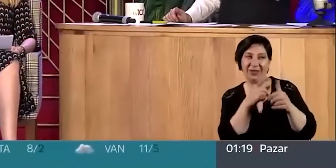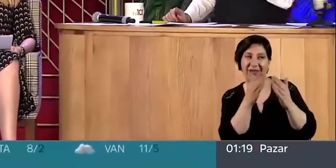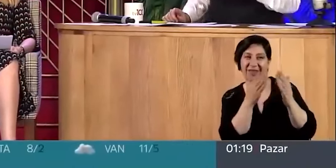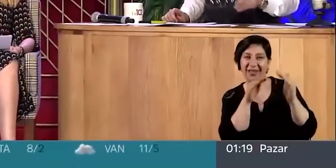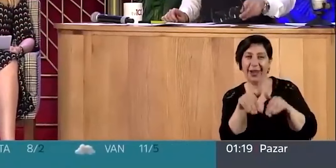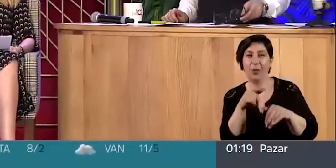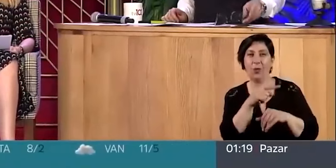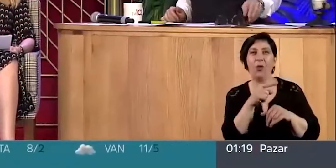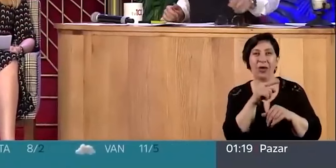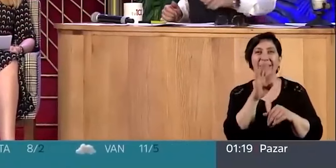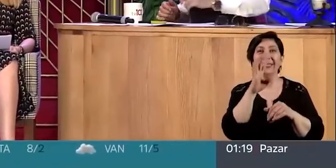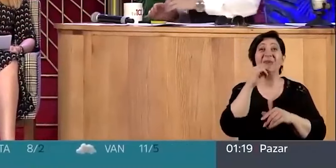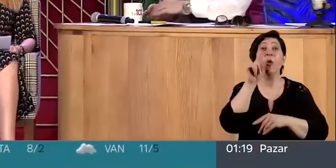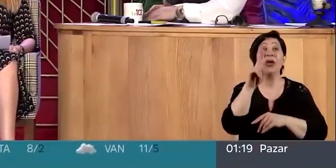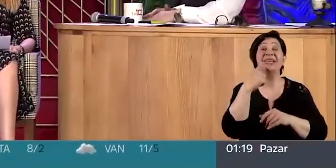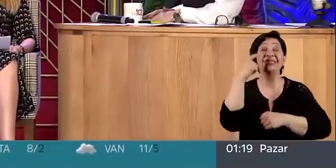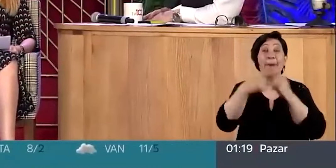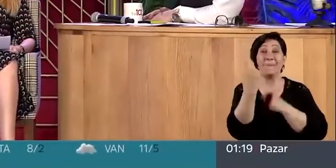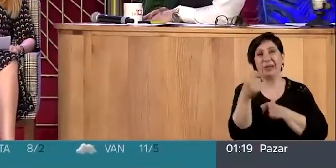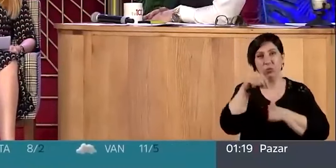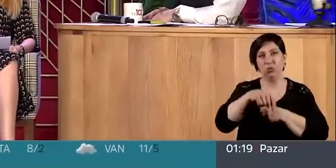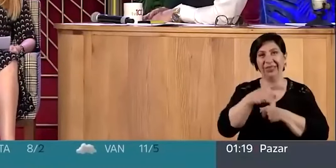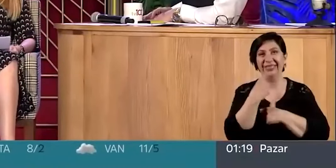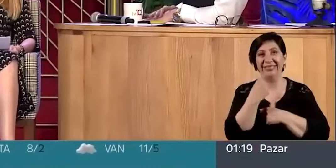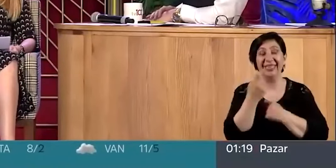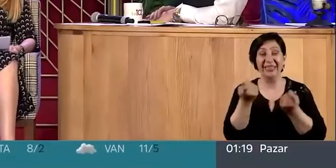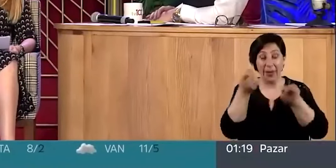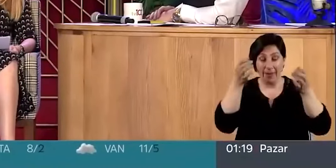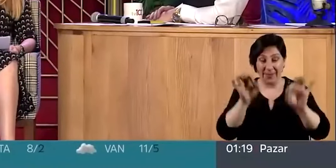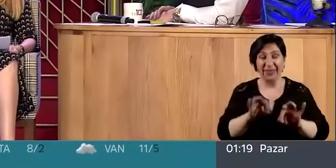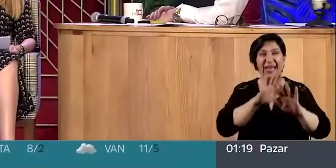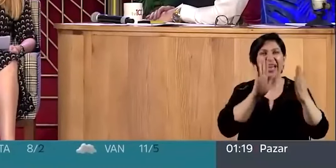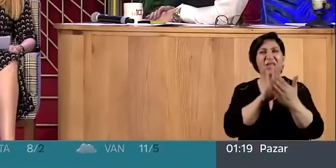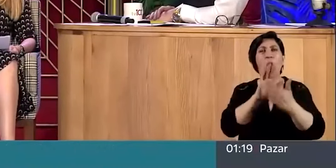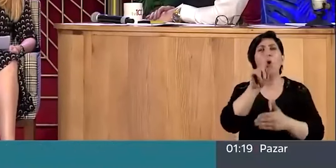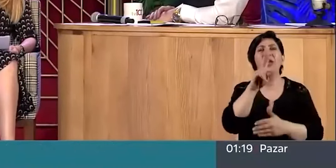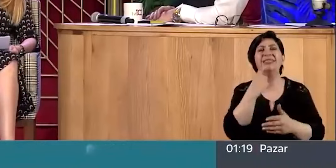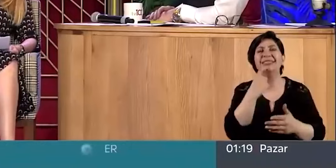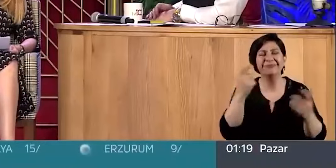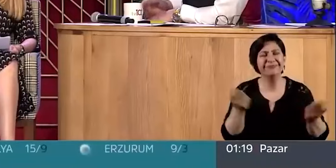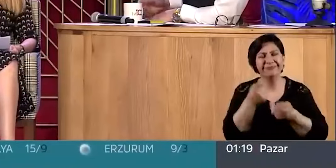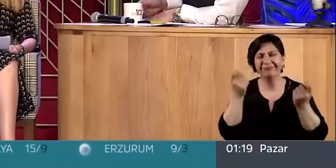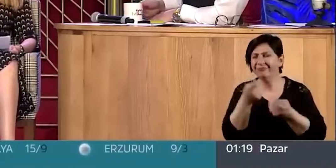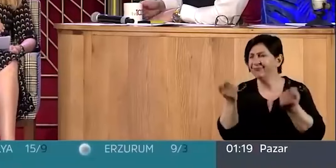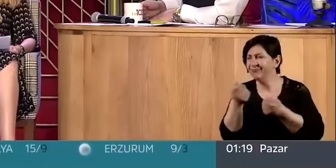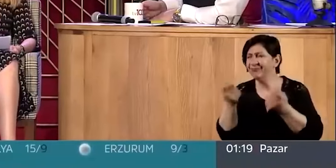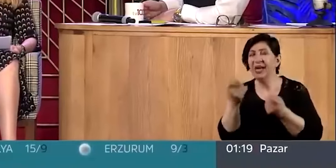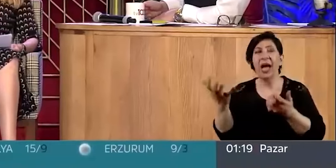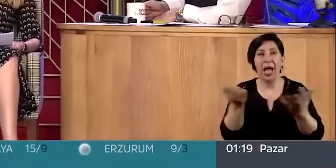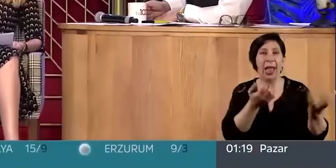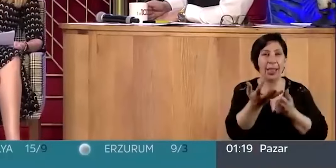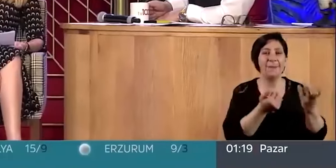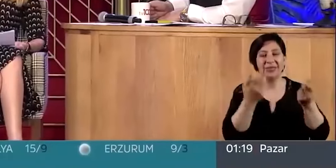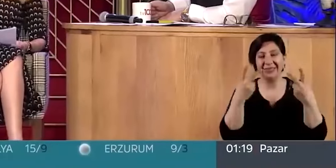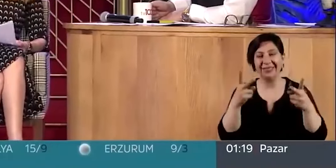geçiyor işte bu. 12 yılda bir gelen şanslı bir dönem. Bu dönem başlattığın işlerin karşılığını 12 yıl boyunca çeşitli alanlarda